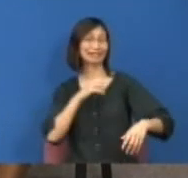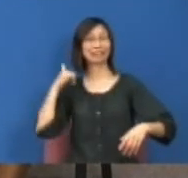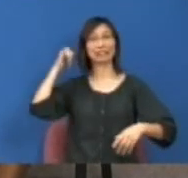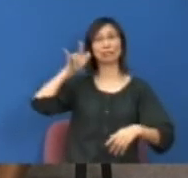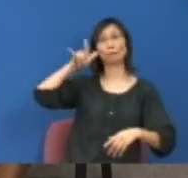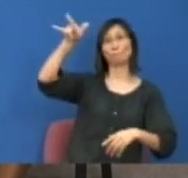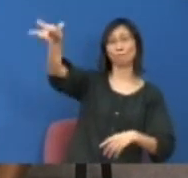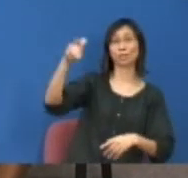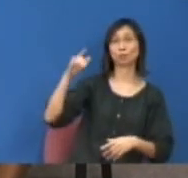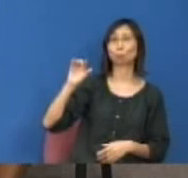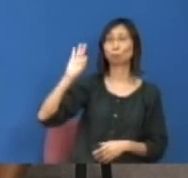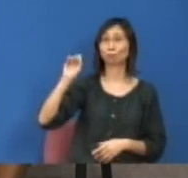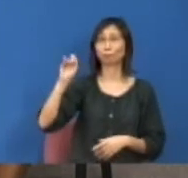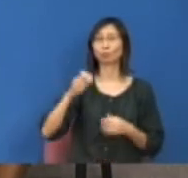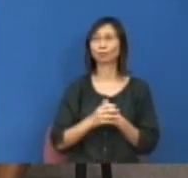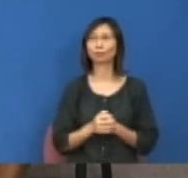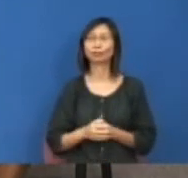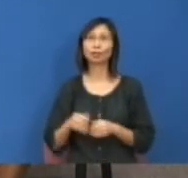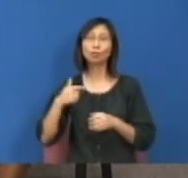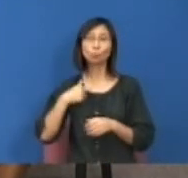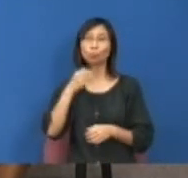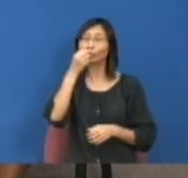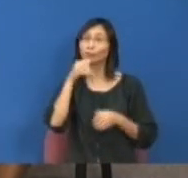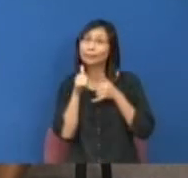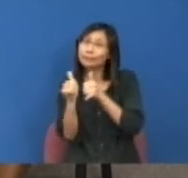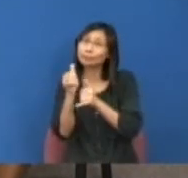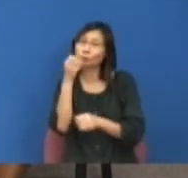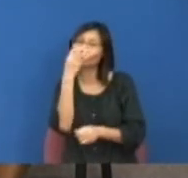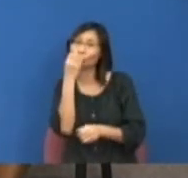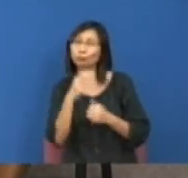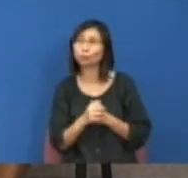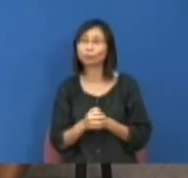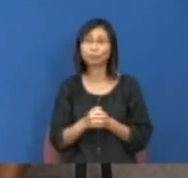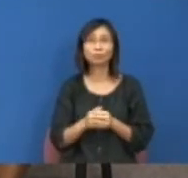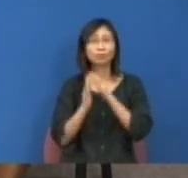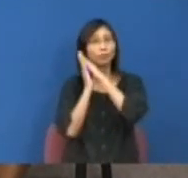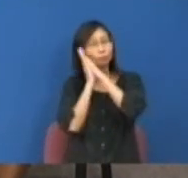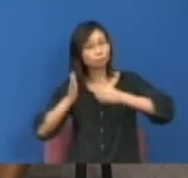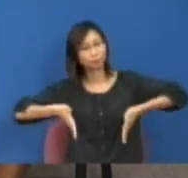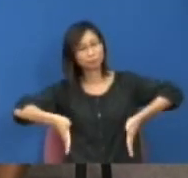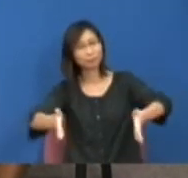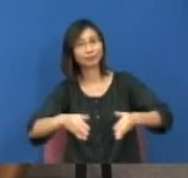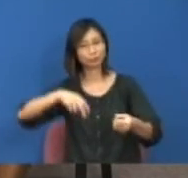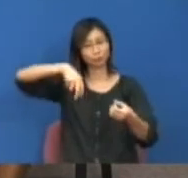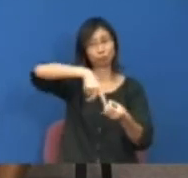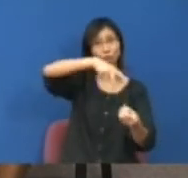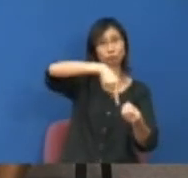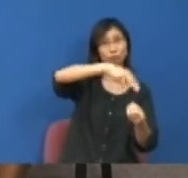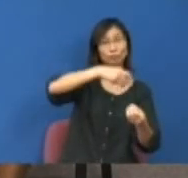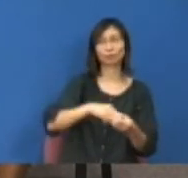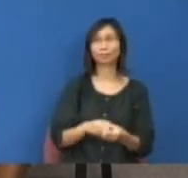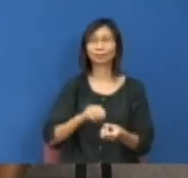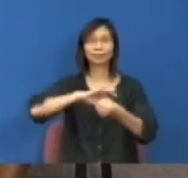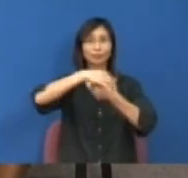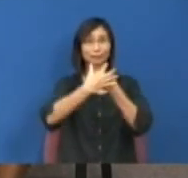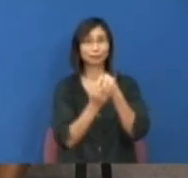係跟住香港嘅嗰啲所謂露宿者去踢嗰個世界盃，如果下次阿